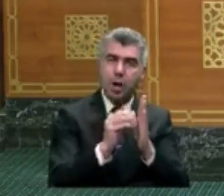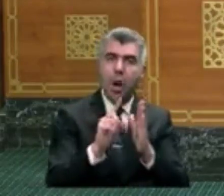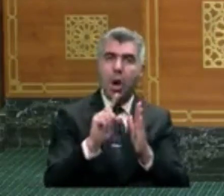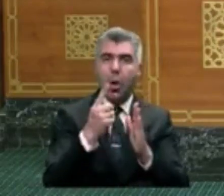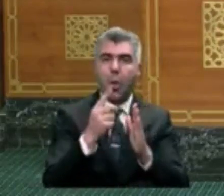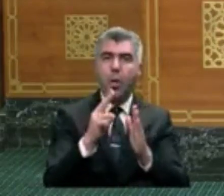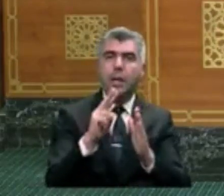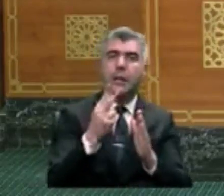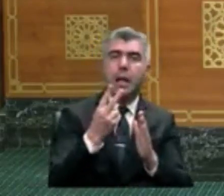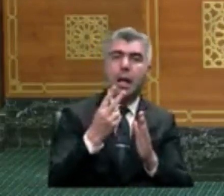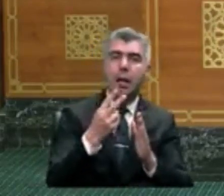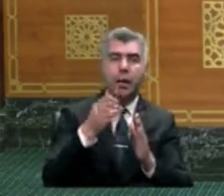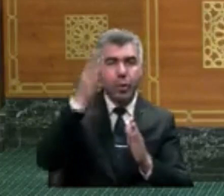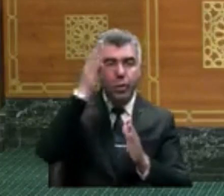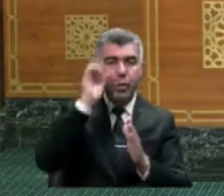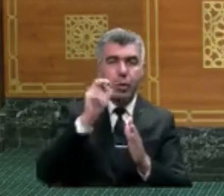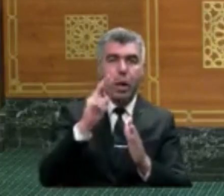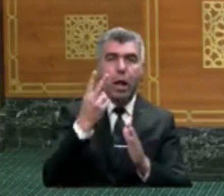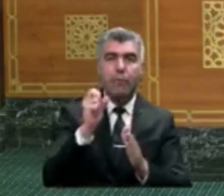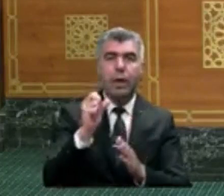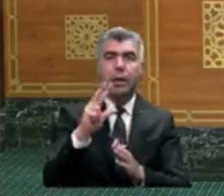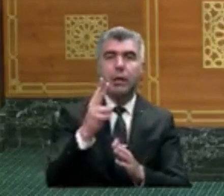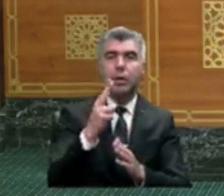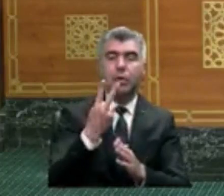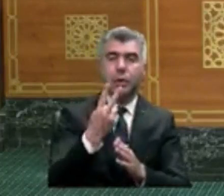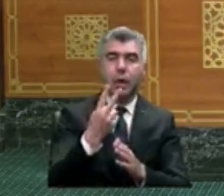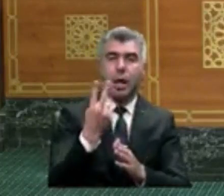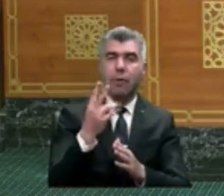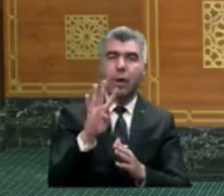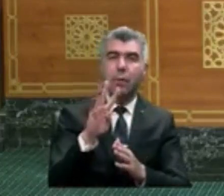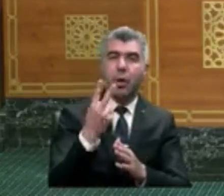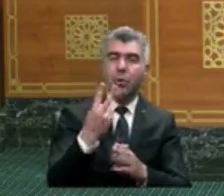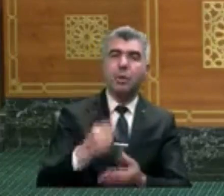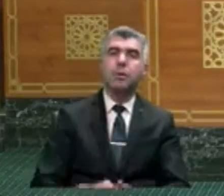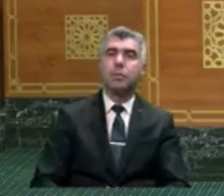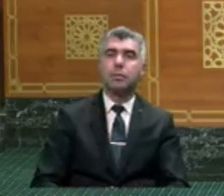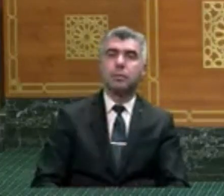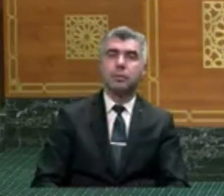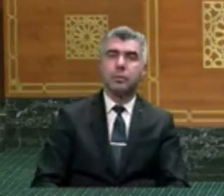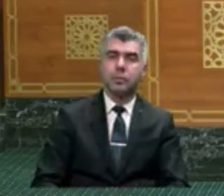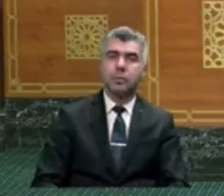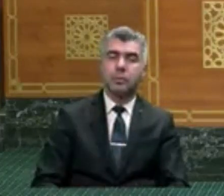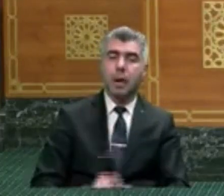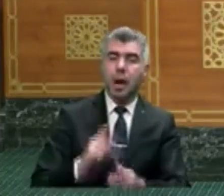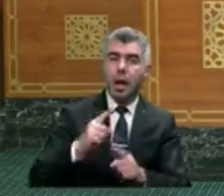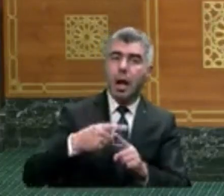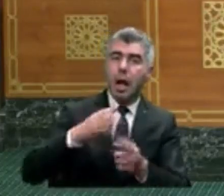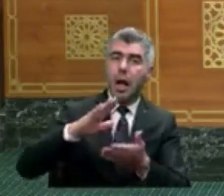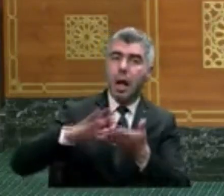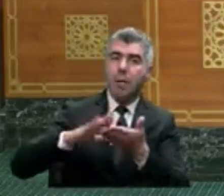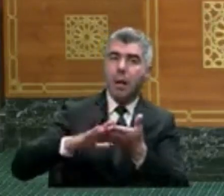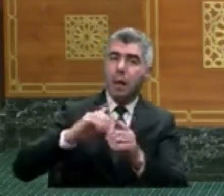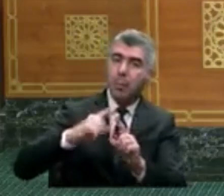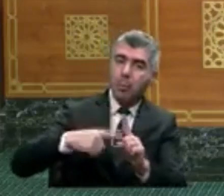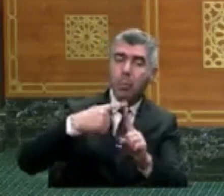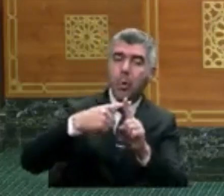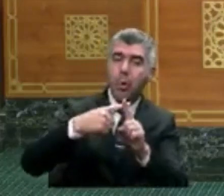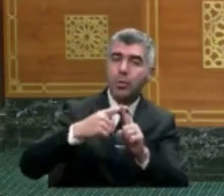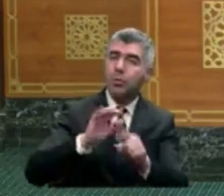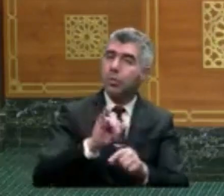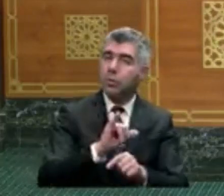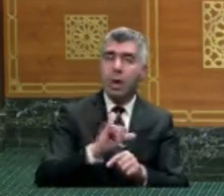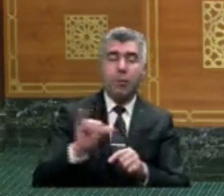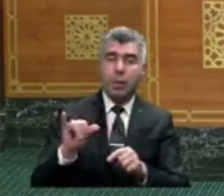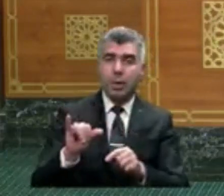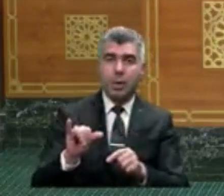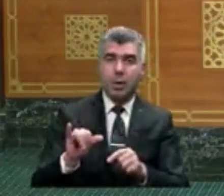بسلك الدكتوراه برسم 2023 2024 ولا يتجاوز عمره كما اشرت